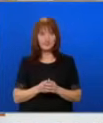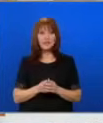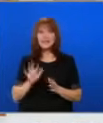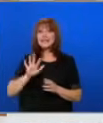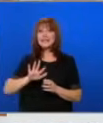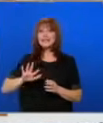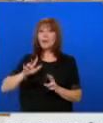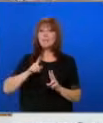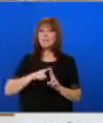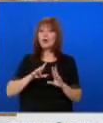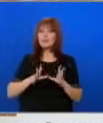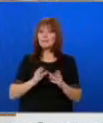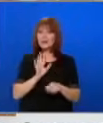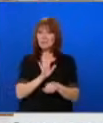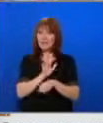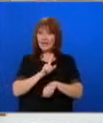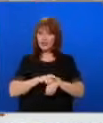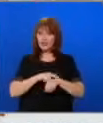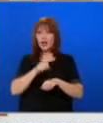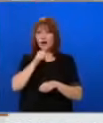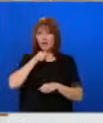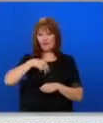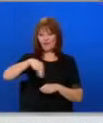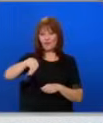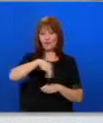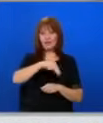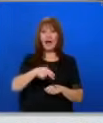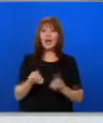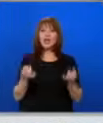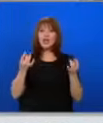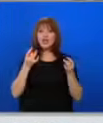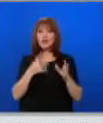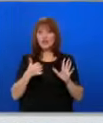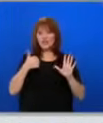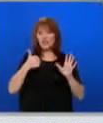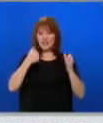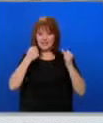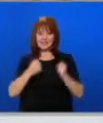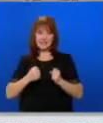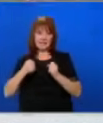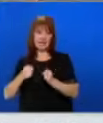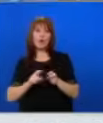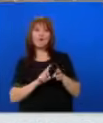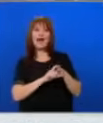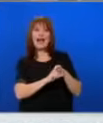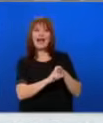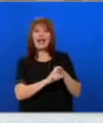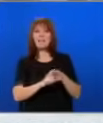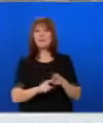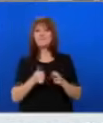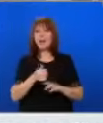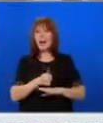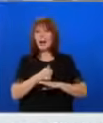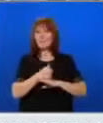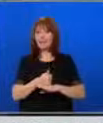Сезонът в Пампорово започна точно в 15 с водосвет и нов 6-седалков лифт. Откриха го кмета на Смолян Николай Мелемов и министъра на